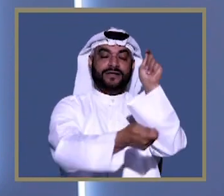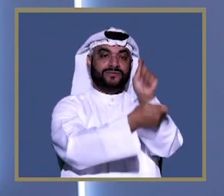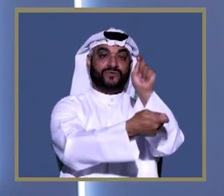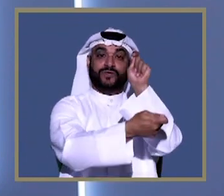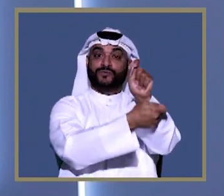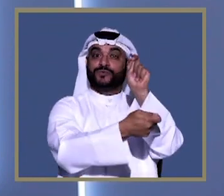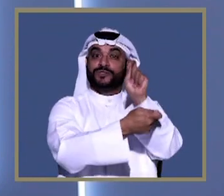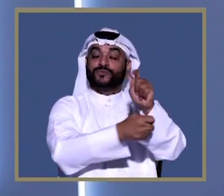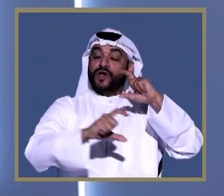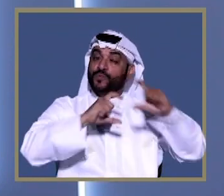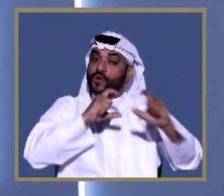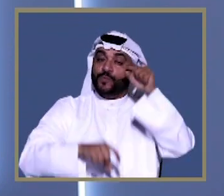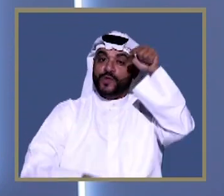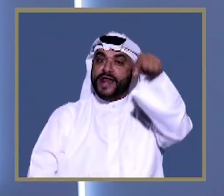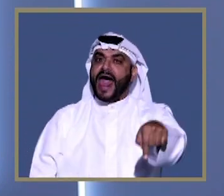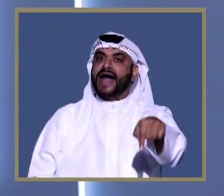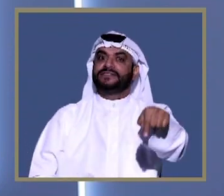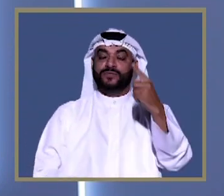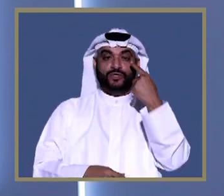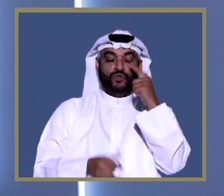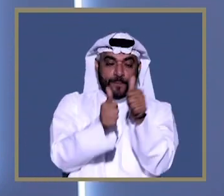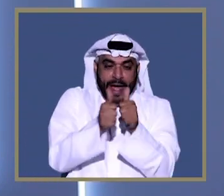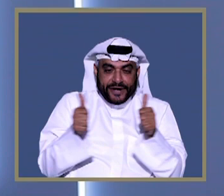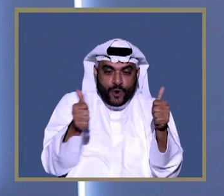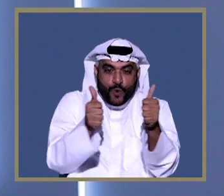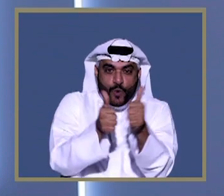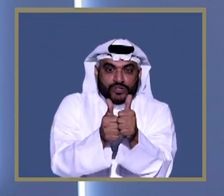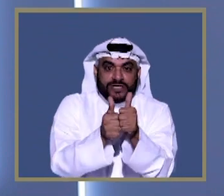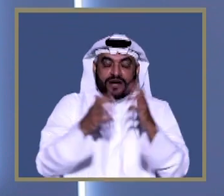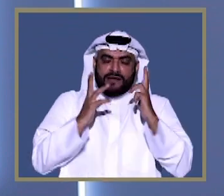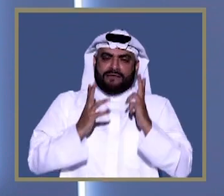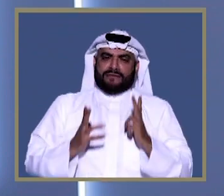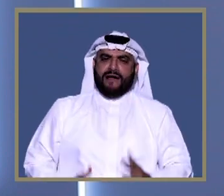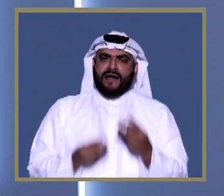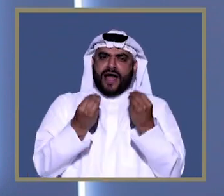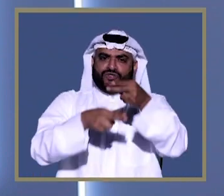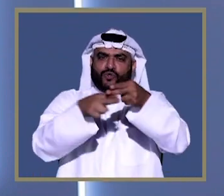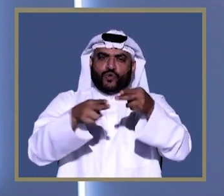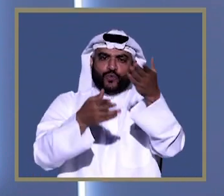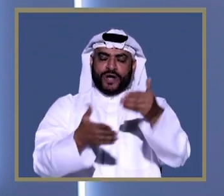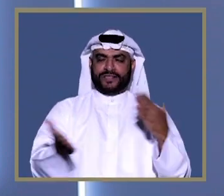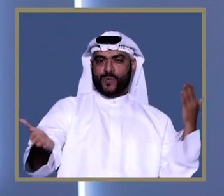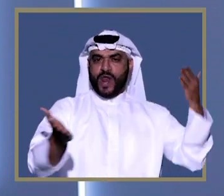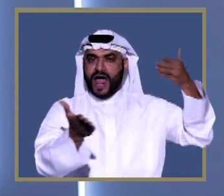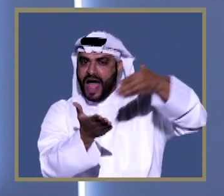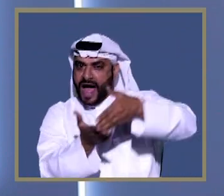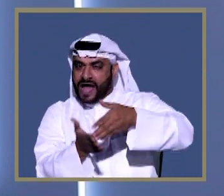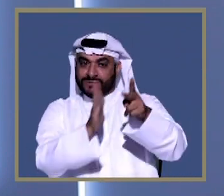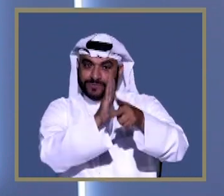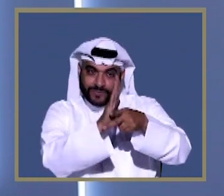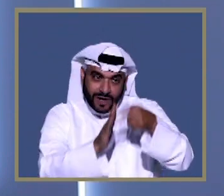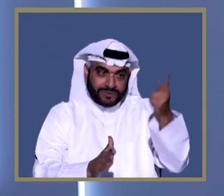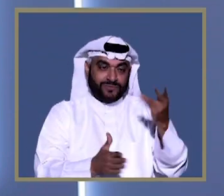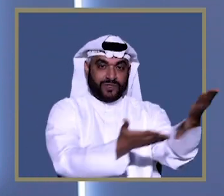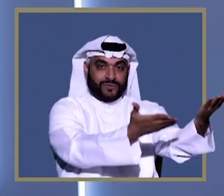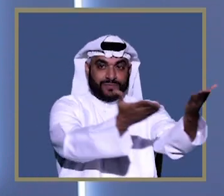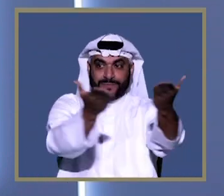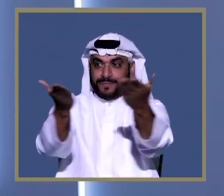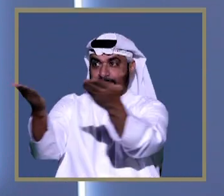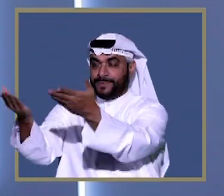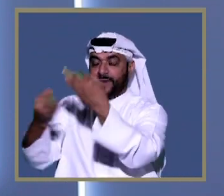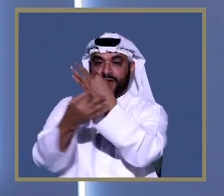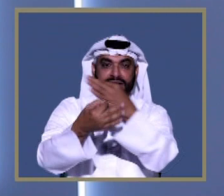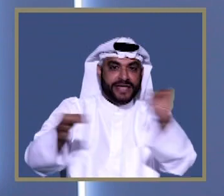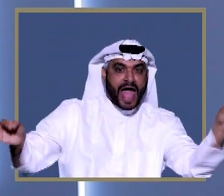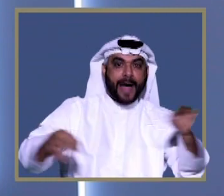الائتمان بما يتواءم مع متطلبات الأسر الكويتية، مما يكفل لها الاستقرار الاجتماعي. وفي الختام نجدد الدعوة